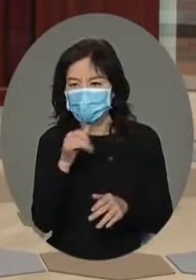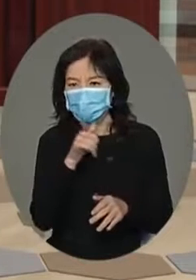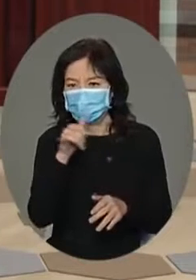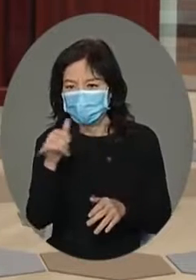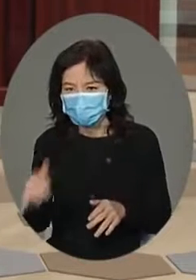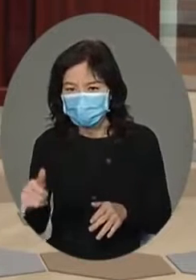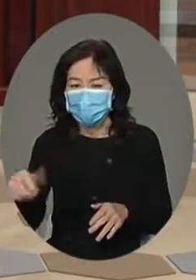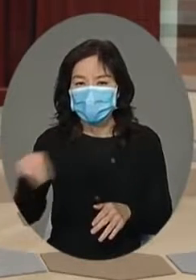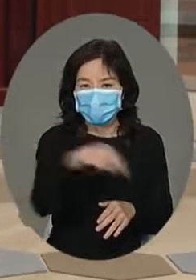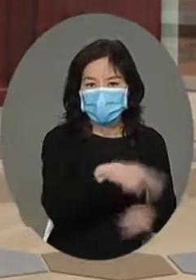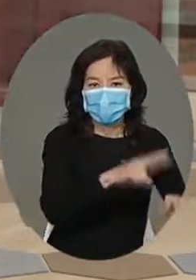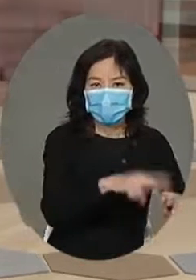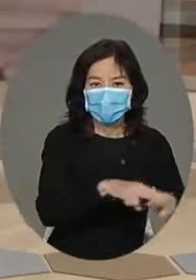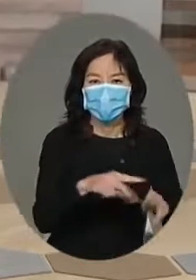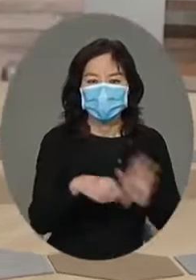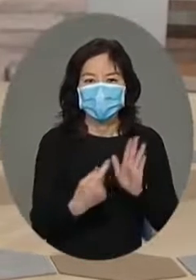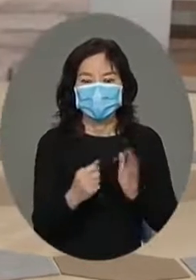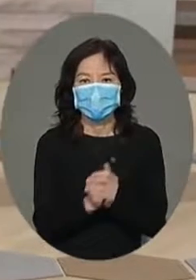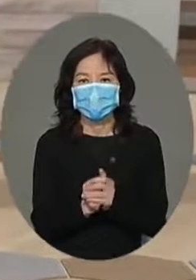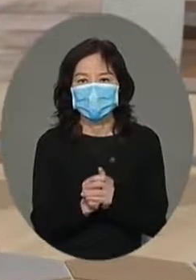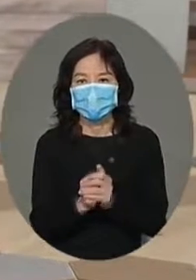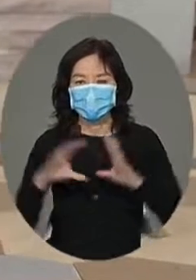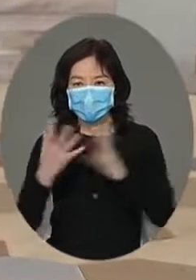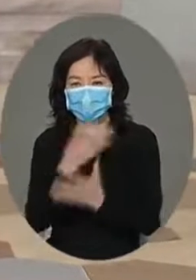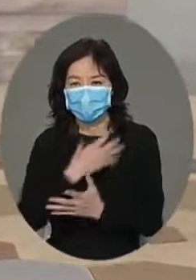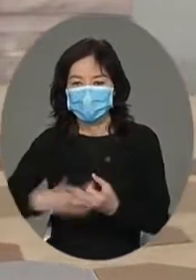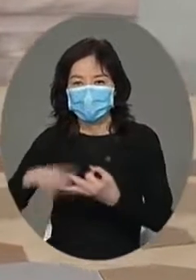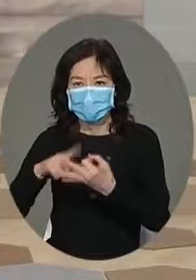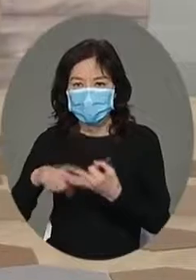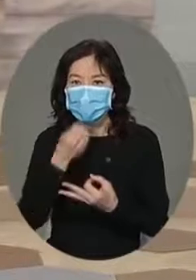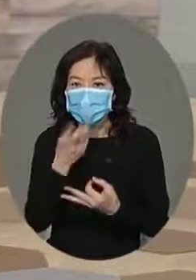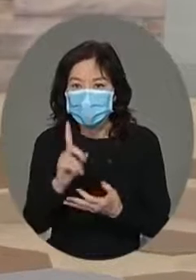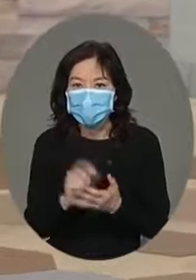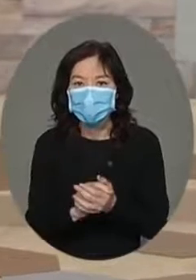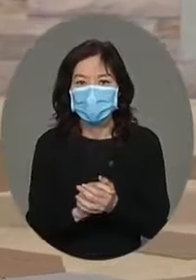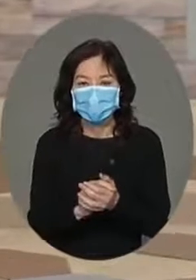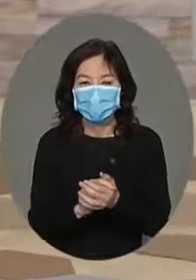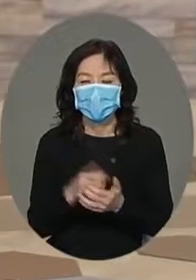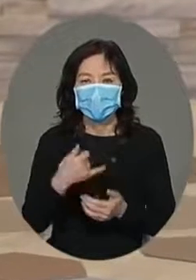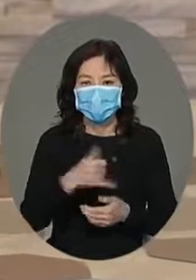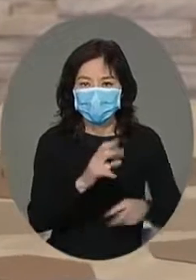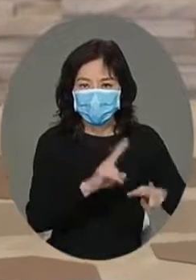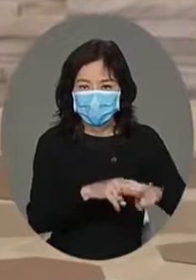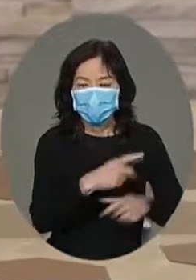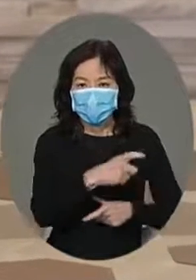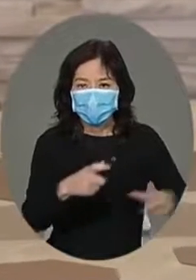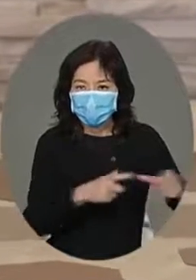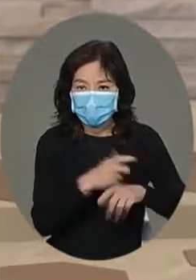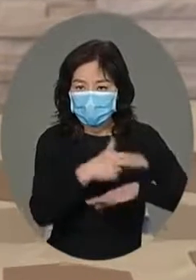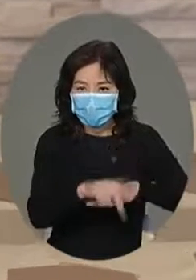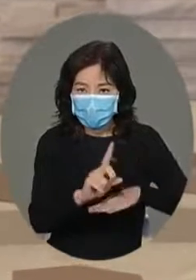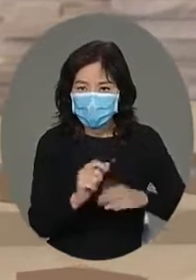進入內地。而經民聯議員盧偉國就建議了設立前往內地的商務氣